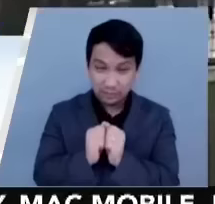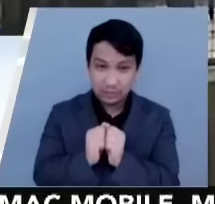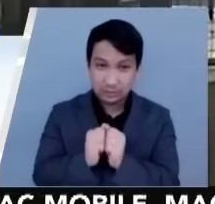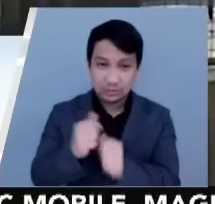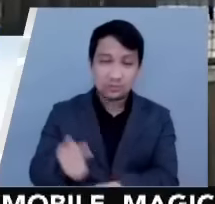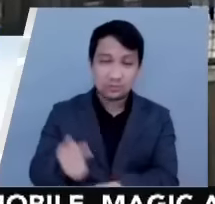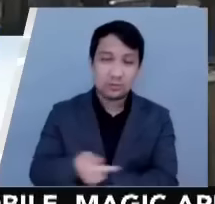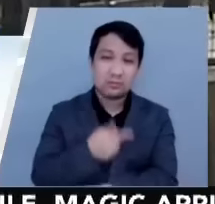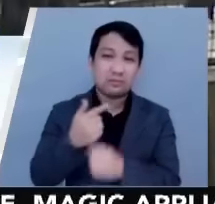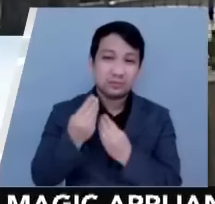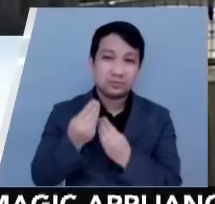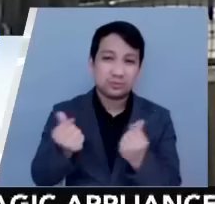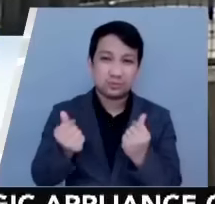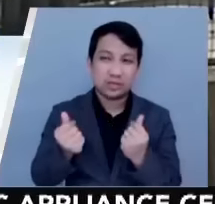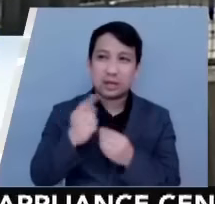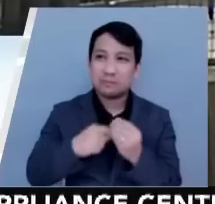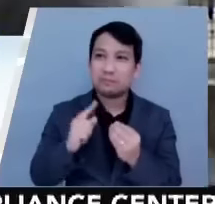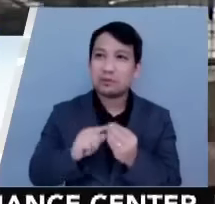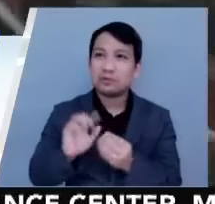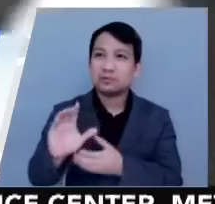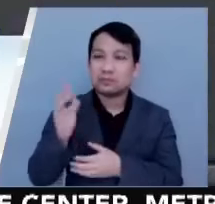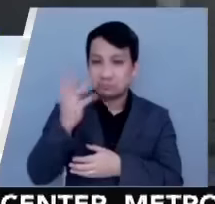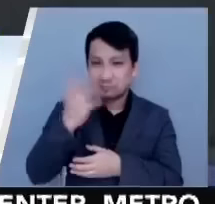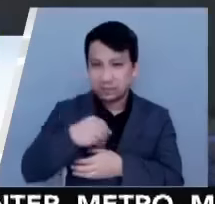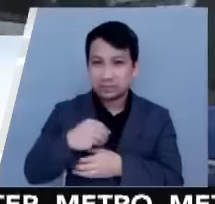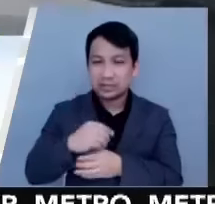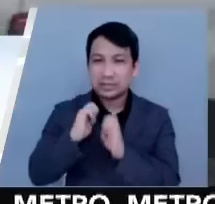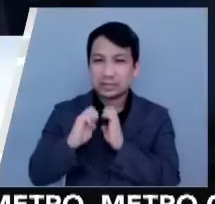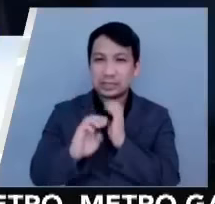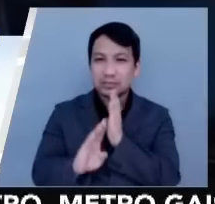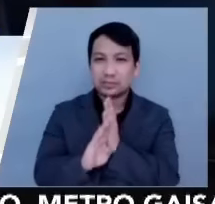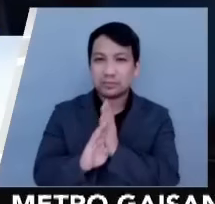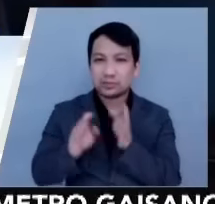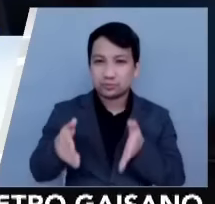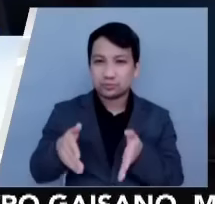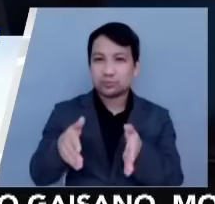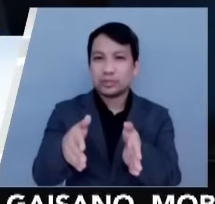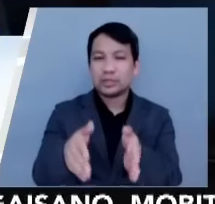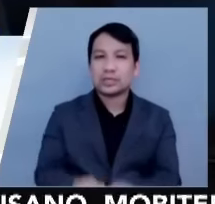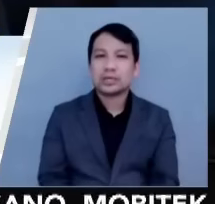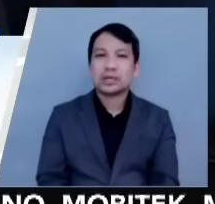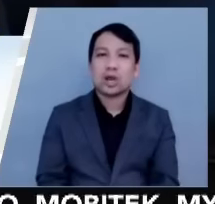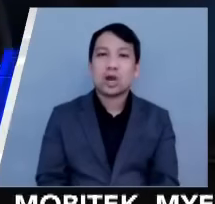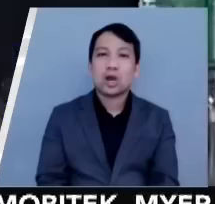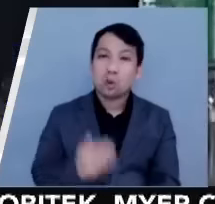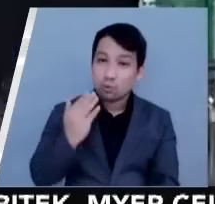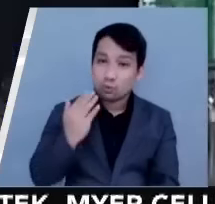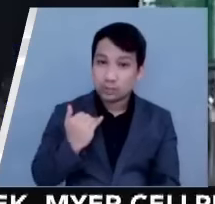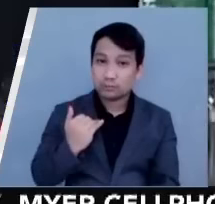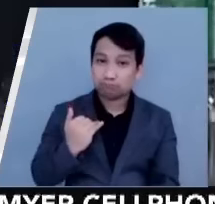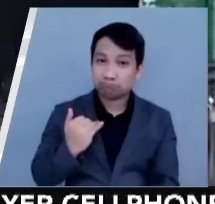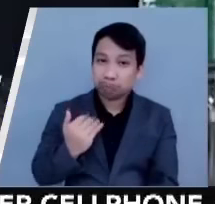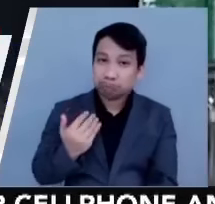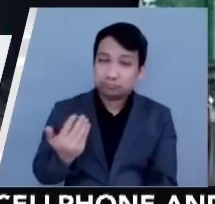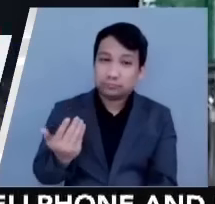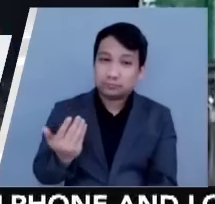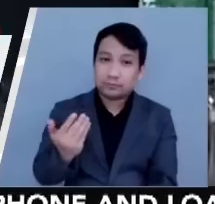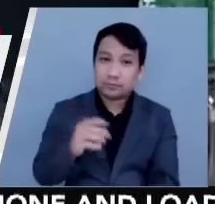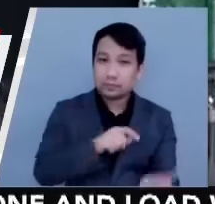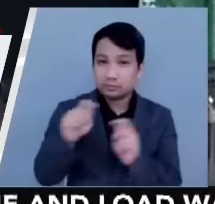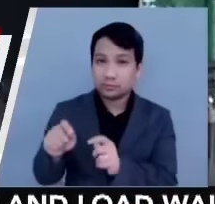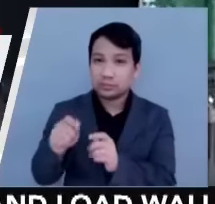solusyon gaya ng pagpapaganda ng EDSA bus carousel. The reason why they are going to the busway carousel po